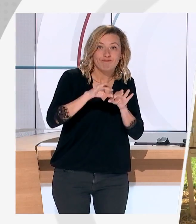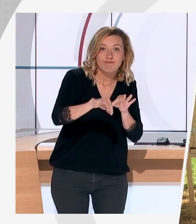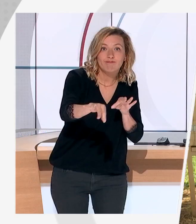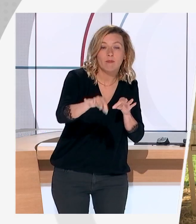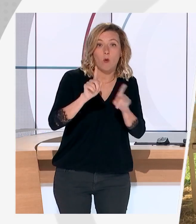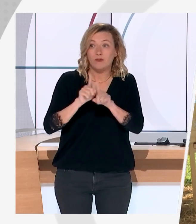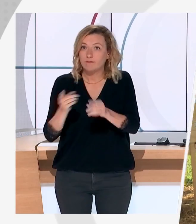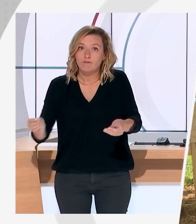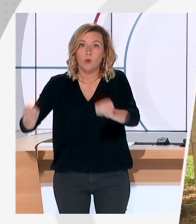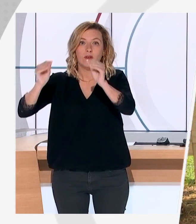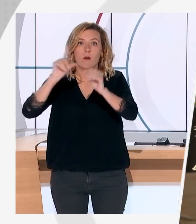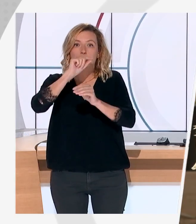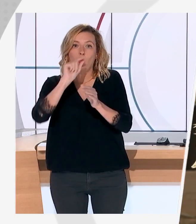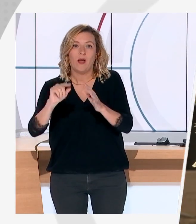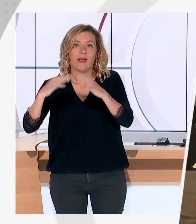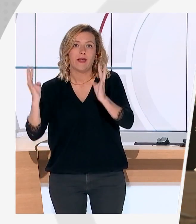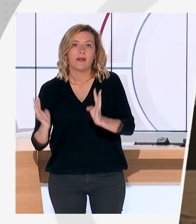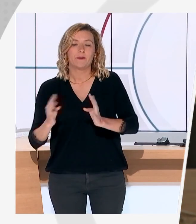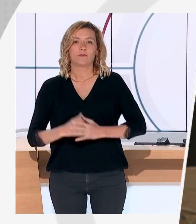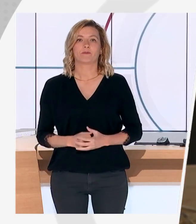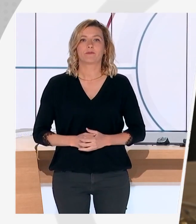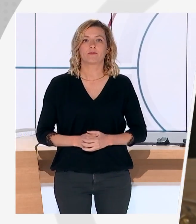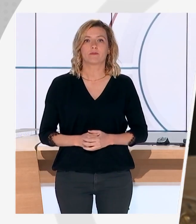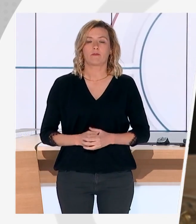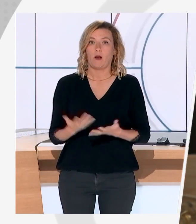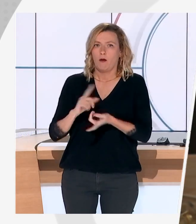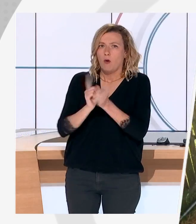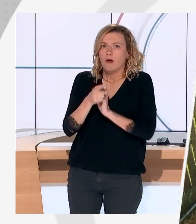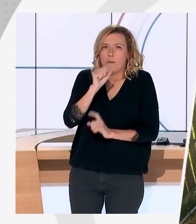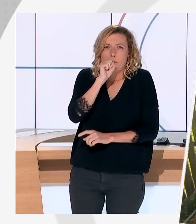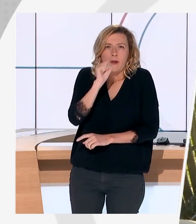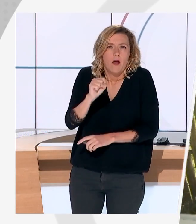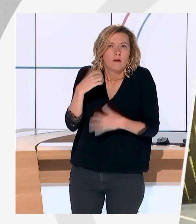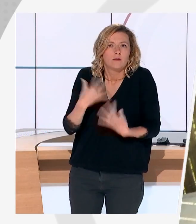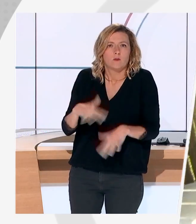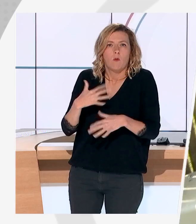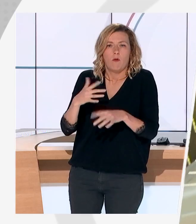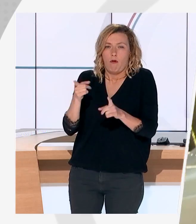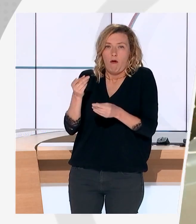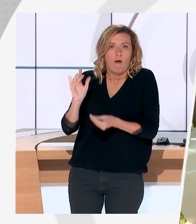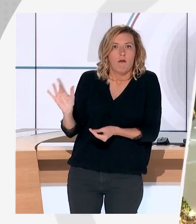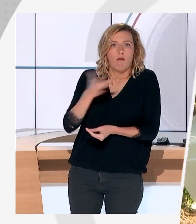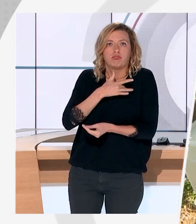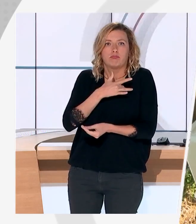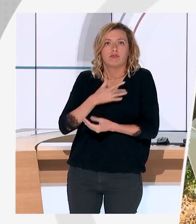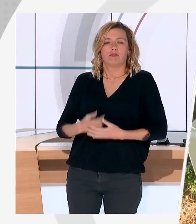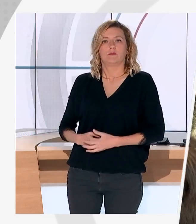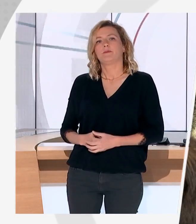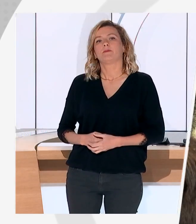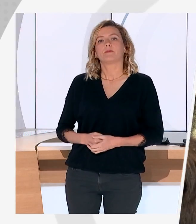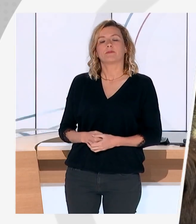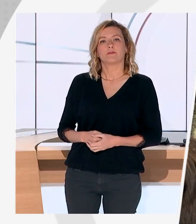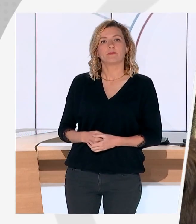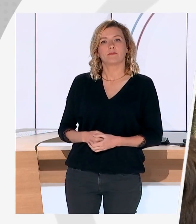même nous qui avons monté le poulailler. Une passion dévorante qui s'est révélée à Alicia à la faveur d'un événement incontournable. On est venu là